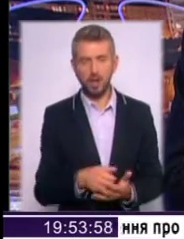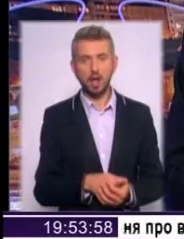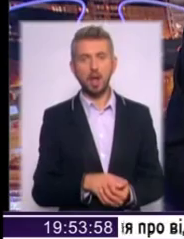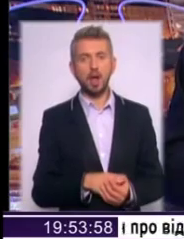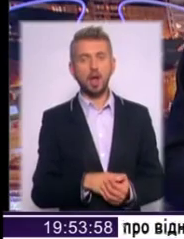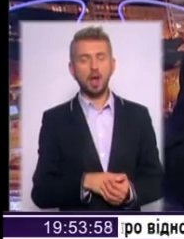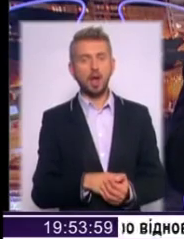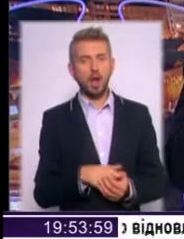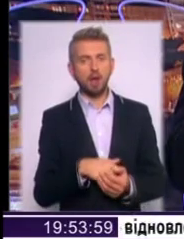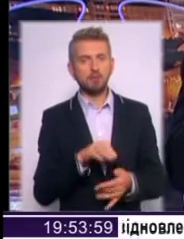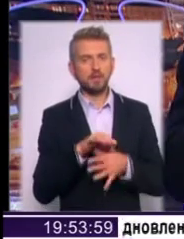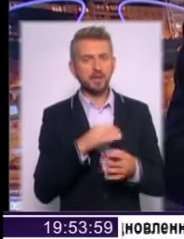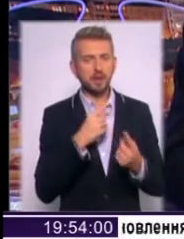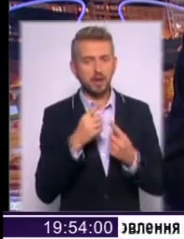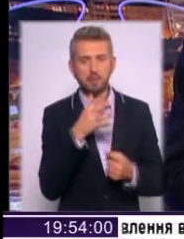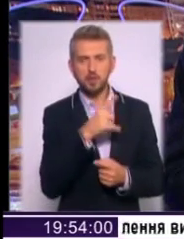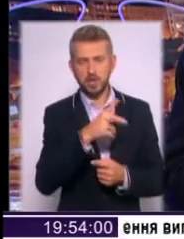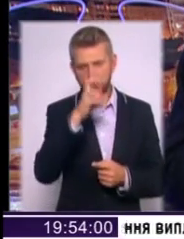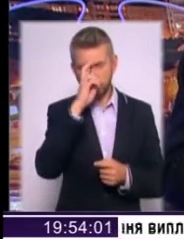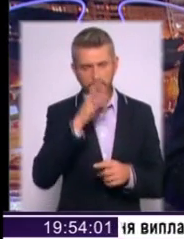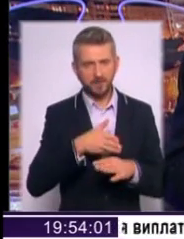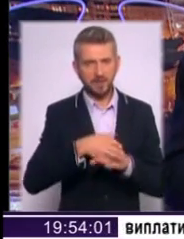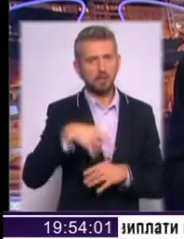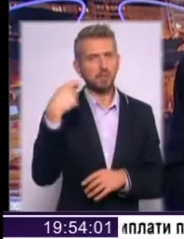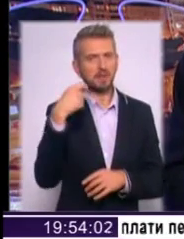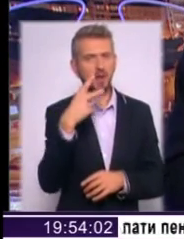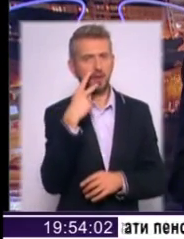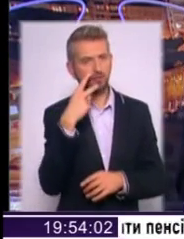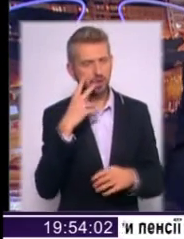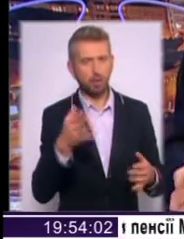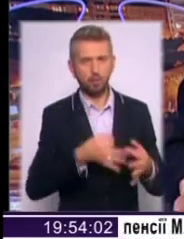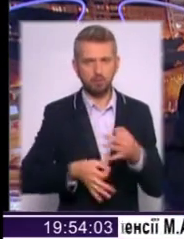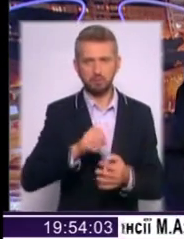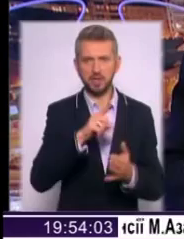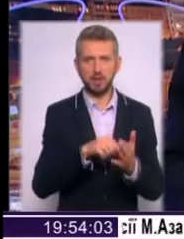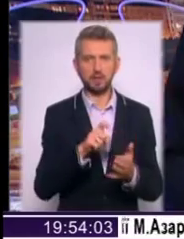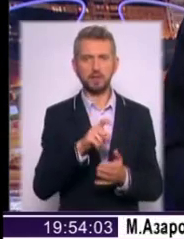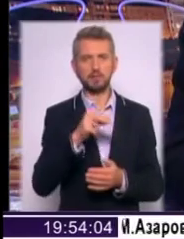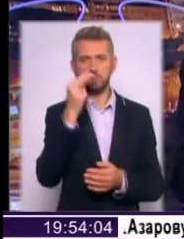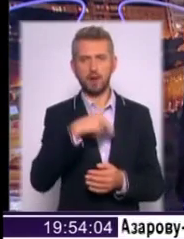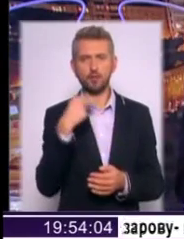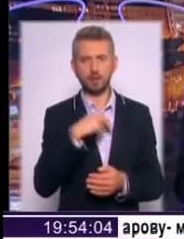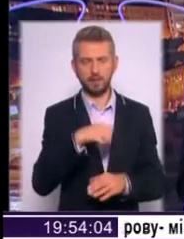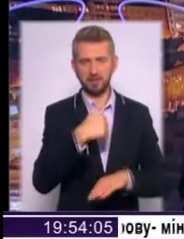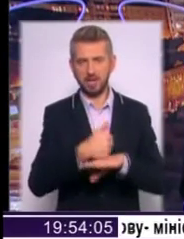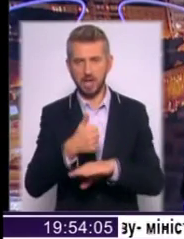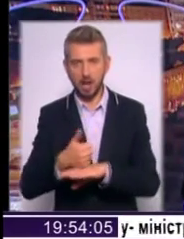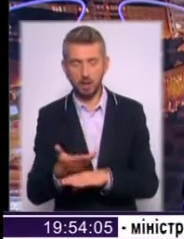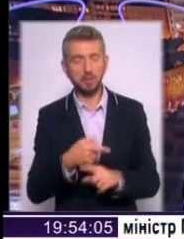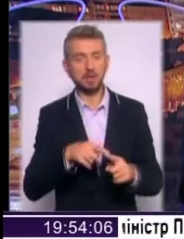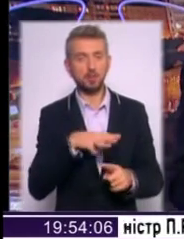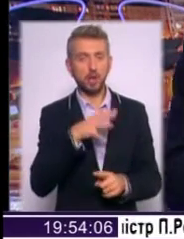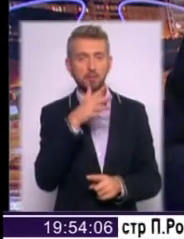в всякому разі, під час державних візитів, президент завжди піднімає питання з православними ієрархами, і це було під час